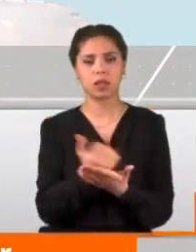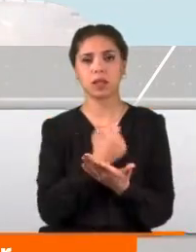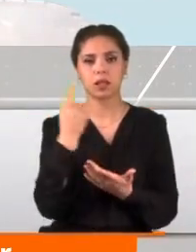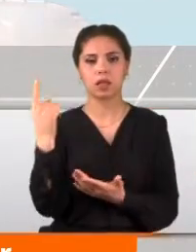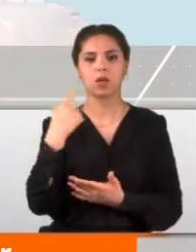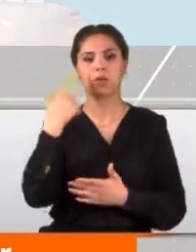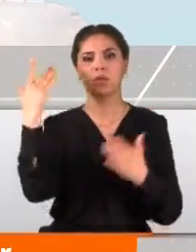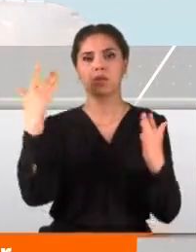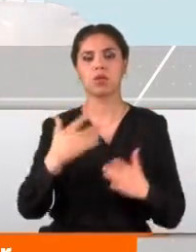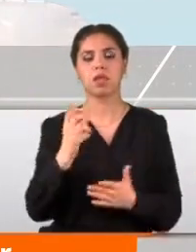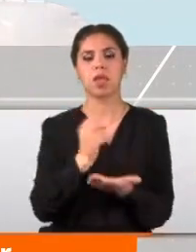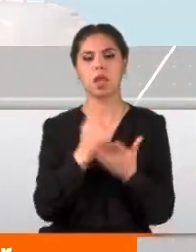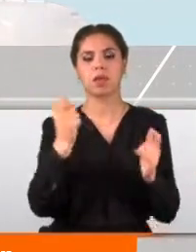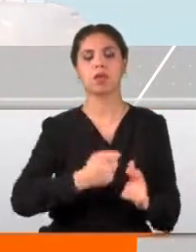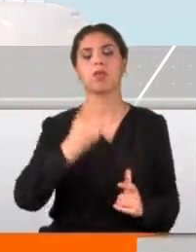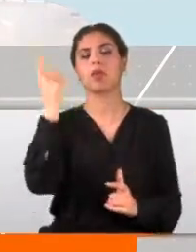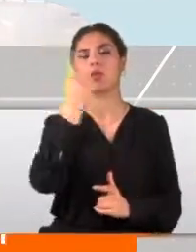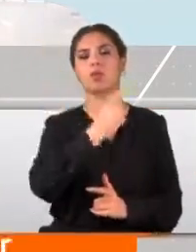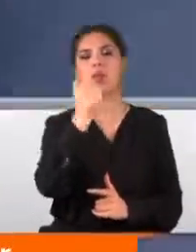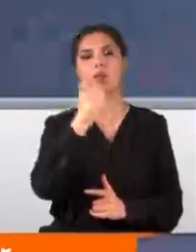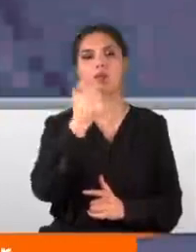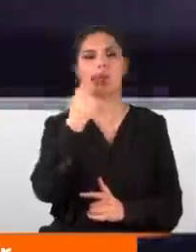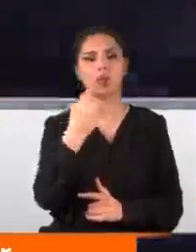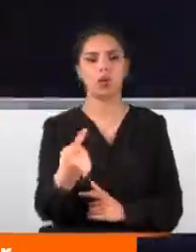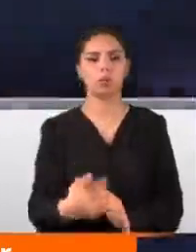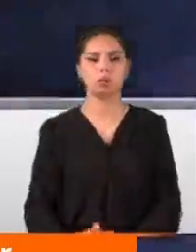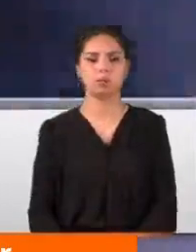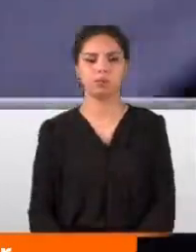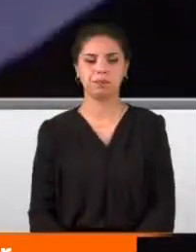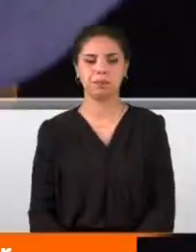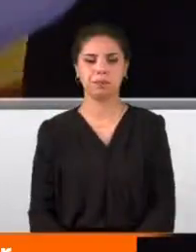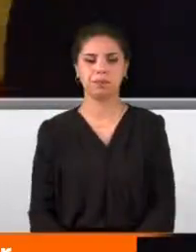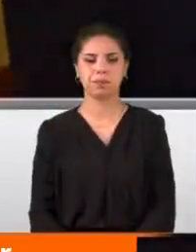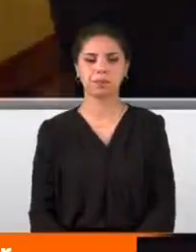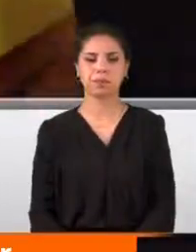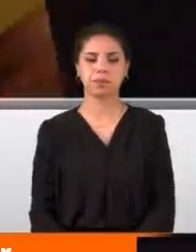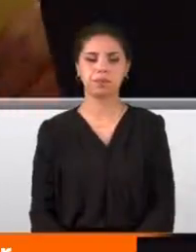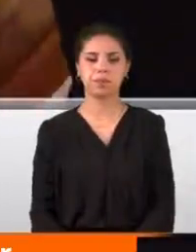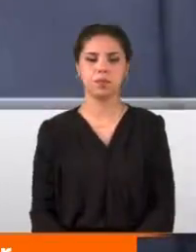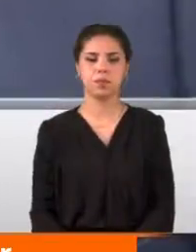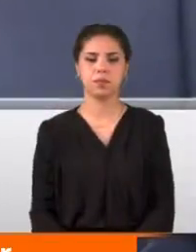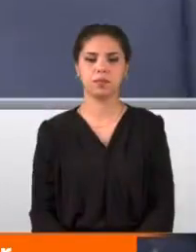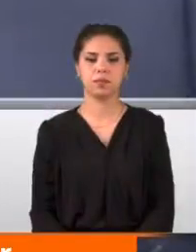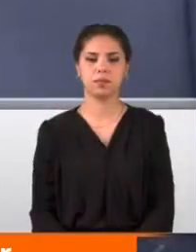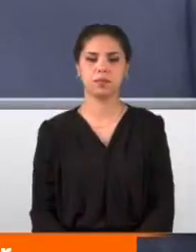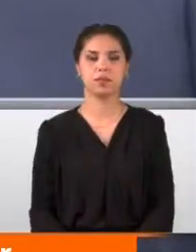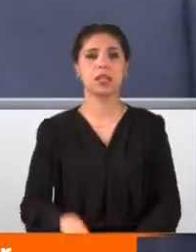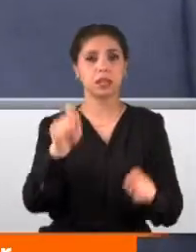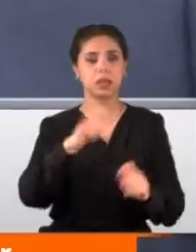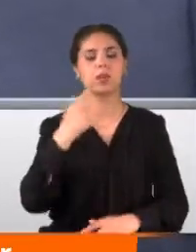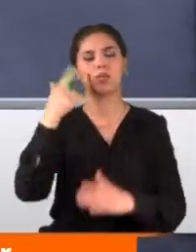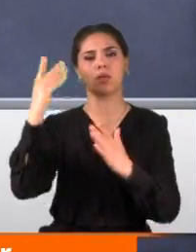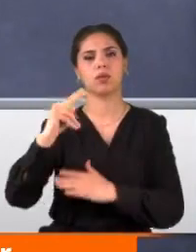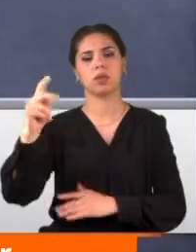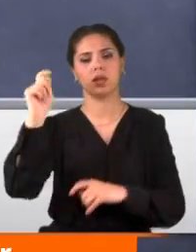ise Erdoğan oyların %66.20'sini aldı. İçi boş. İçi boş. Yaparsa Cumhurbaşkanı